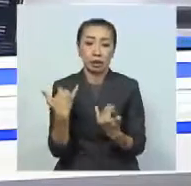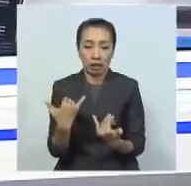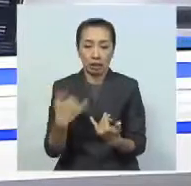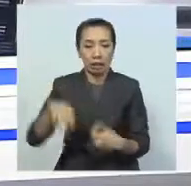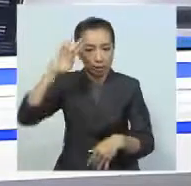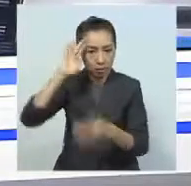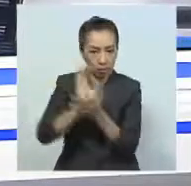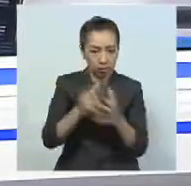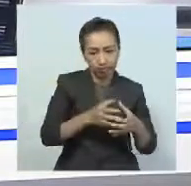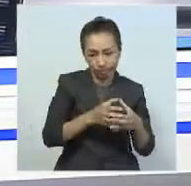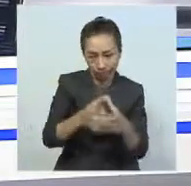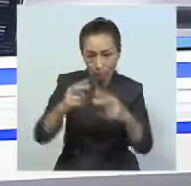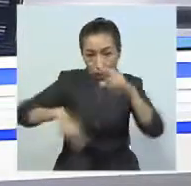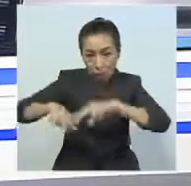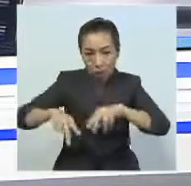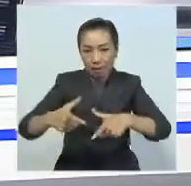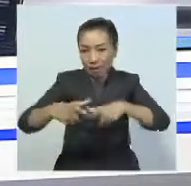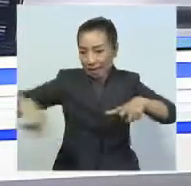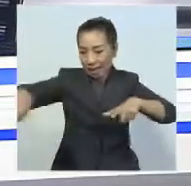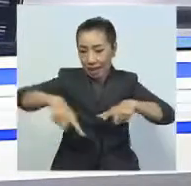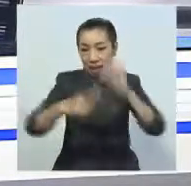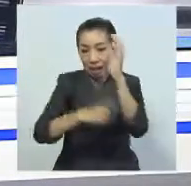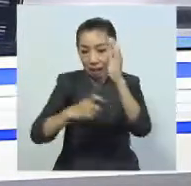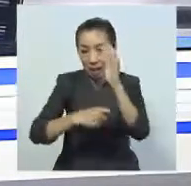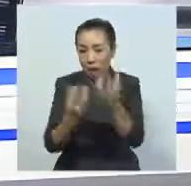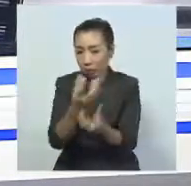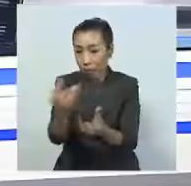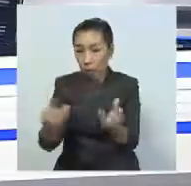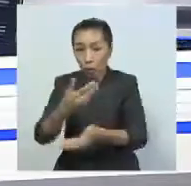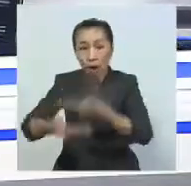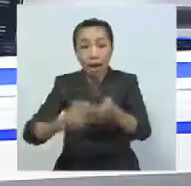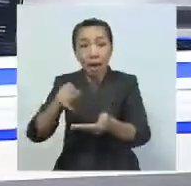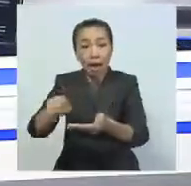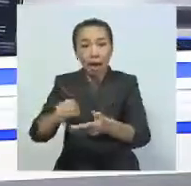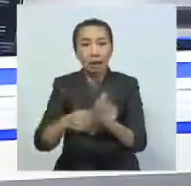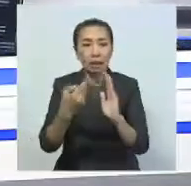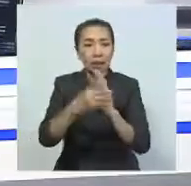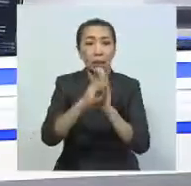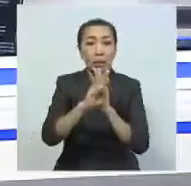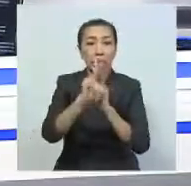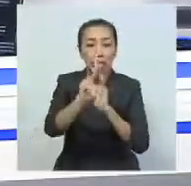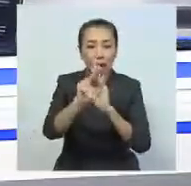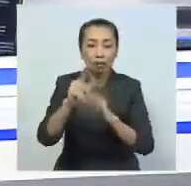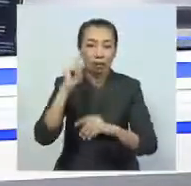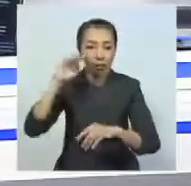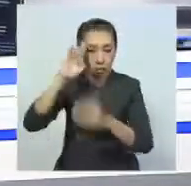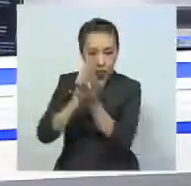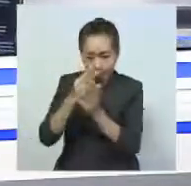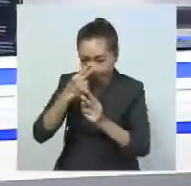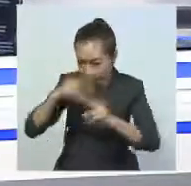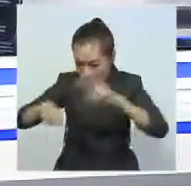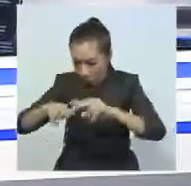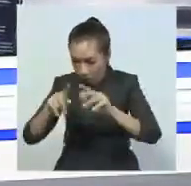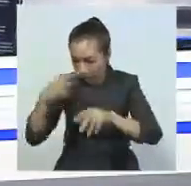สุดเนี่ยนะคะเจ้าหน้าที่ไปตรวจที่ลานรับซื้อยางพาราก้อนถ้วยที่อำเภอปากคาดจังหวัดบึงกาฬเจ้าหน้าที่ก็ตรวจค้นเลย